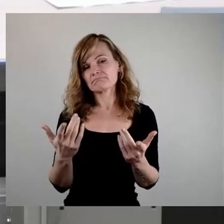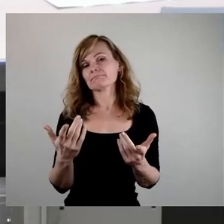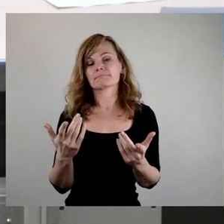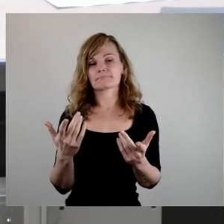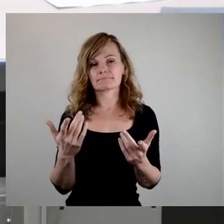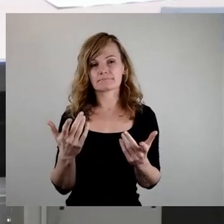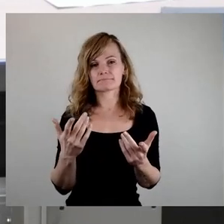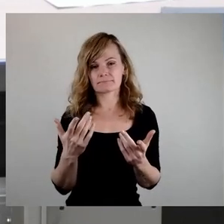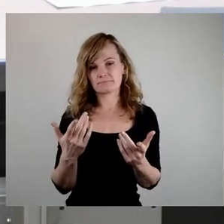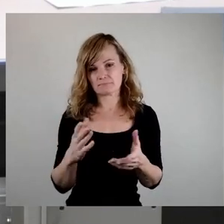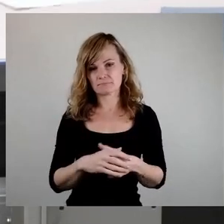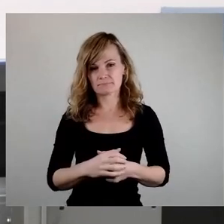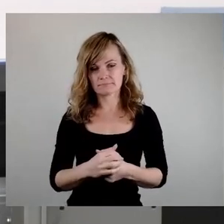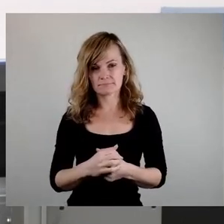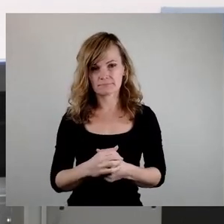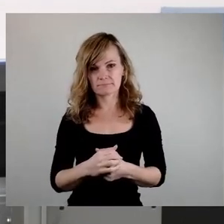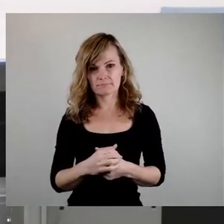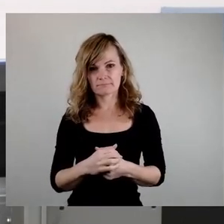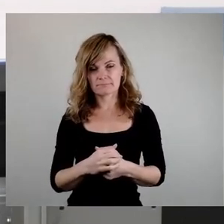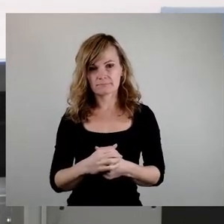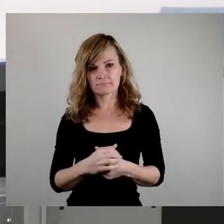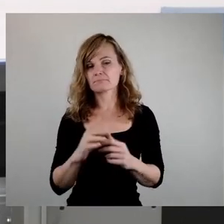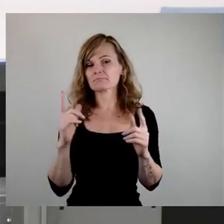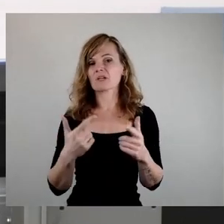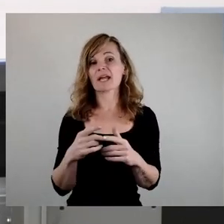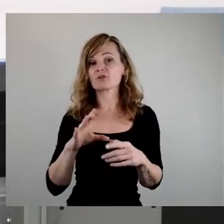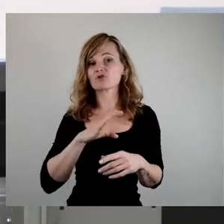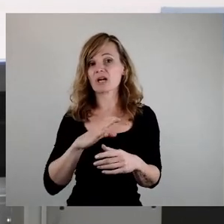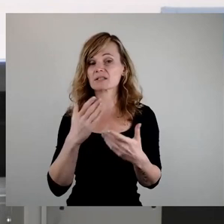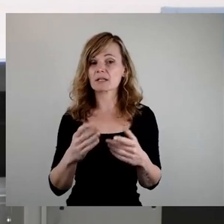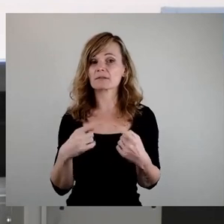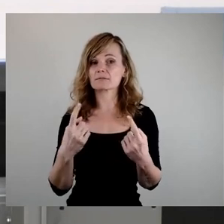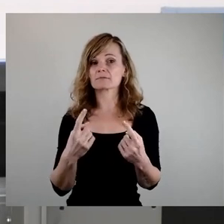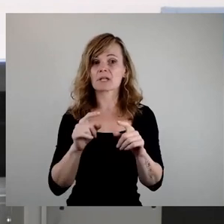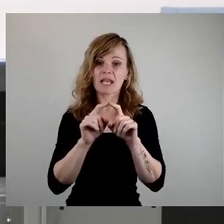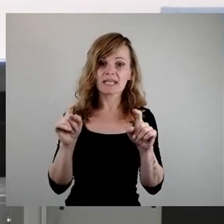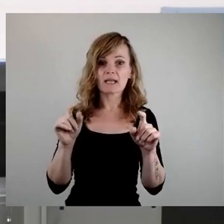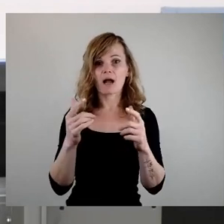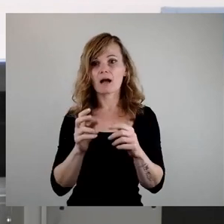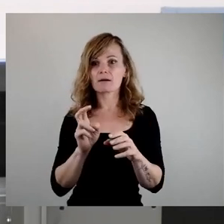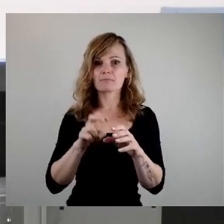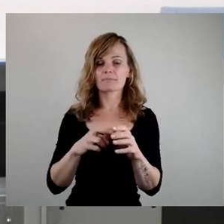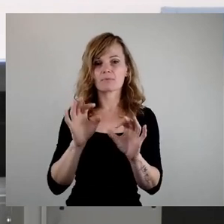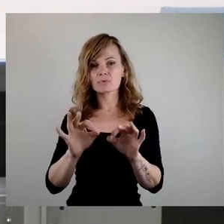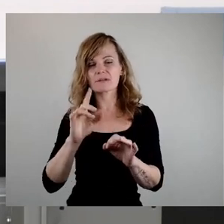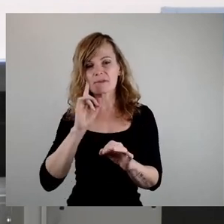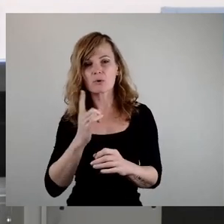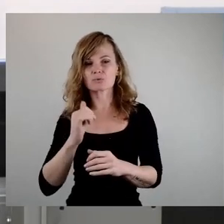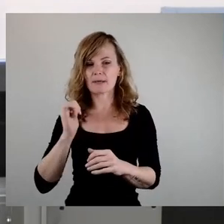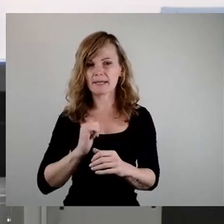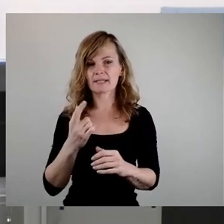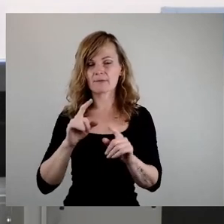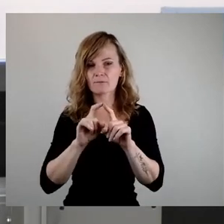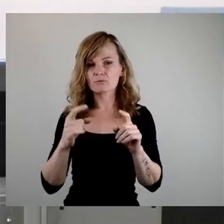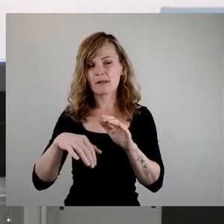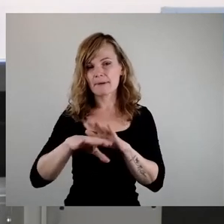Spieltätigkeit dann auch zu führen. Und dann haben wir nicht mal die Chance dann letzten Endes in irgendwelchen Ligen dann hier mit einem guten Frauen- oder Mädchenfußballmannschaft dann auch